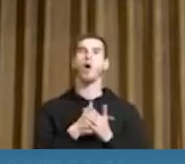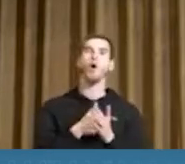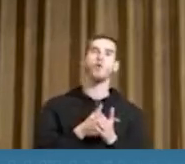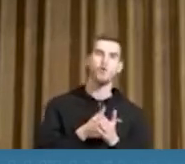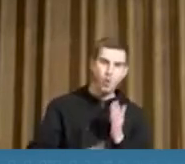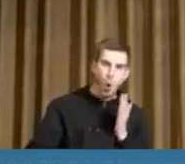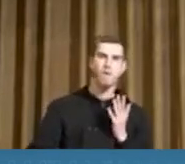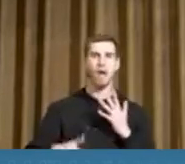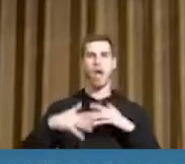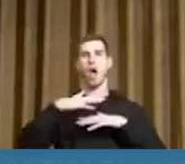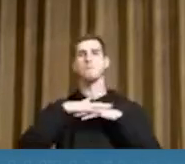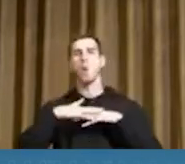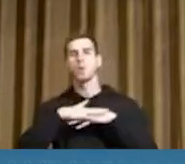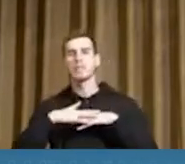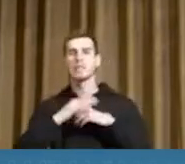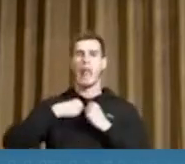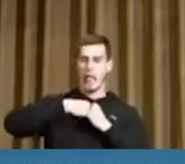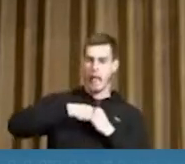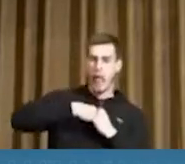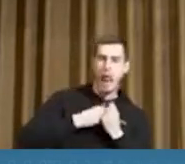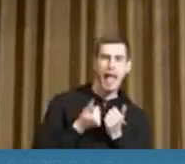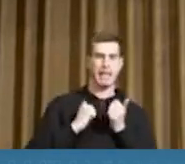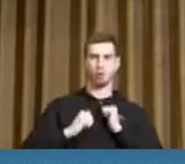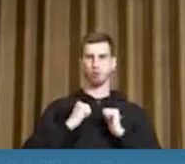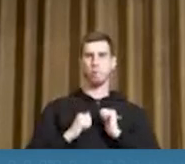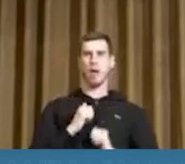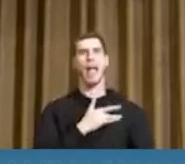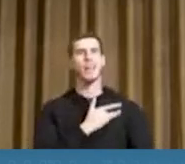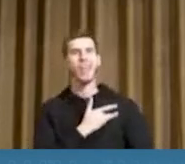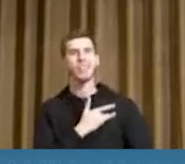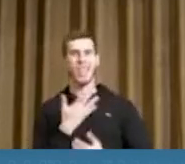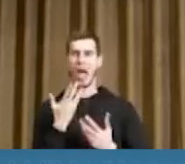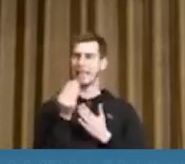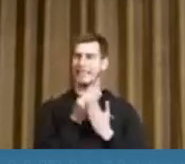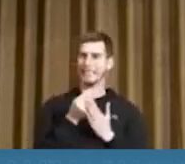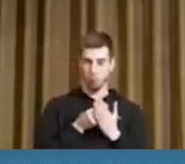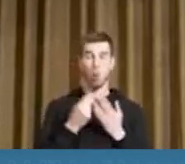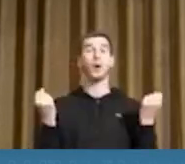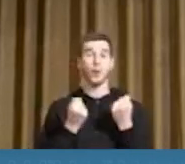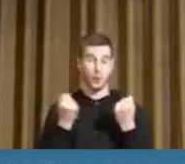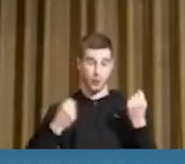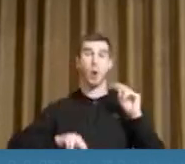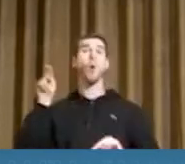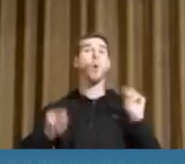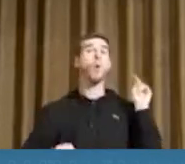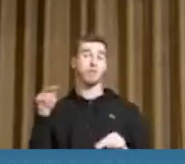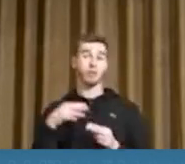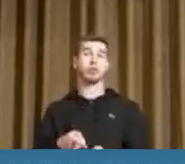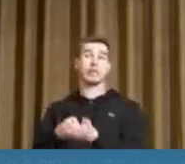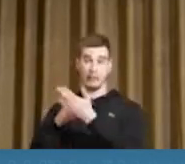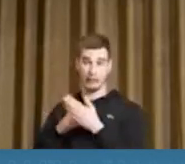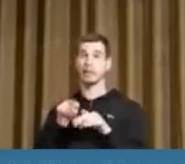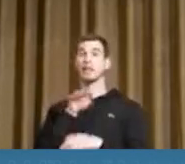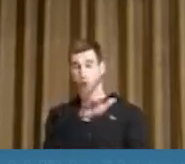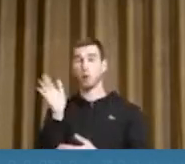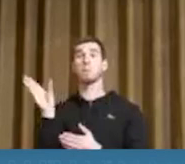auch Muskelgelenkschmerzen und auch kardiale Symptome dann tatsächlich ein Unterschied ist, dass diejenigen, die eben diese Beschwerden angegeben